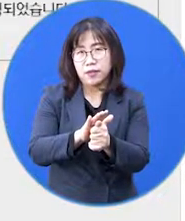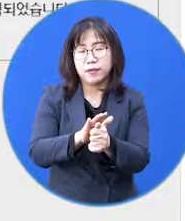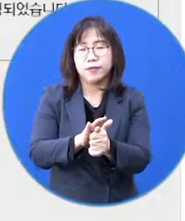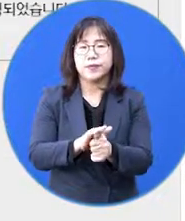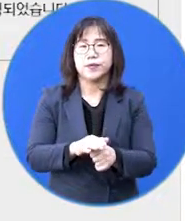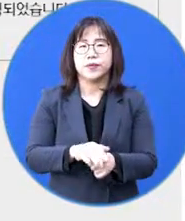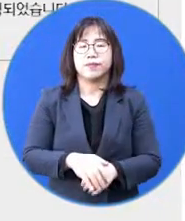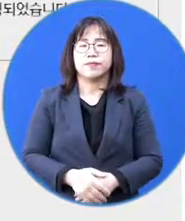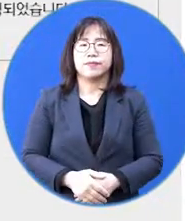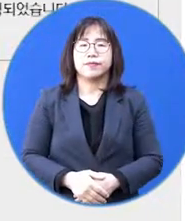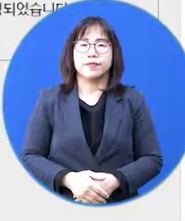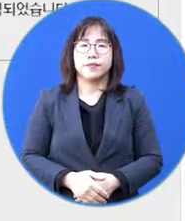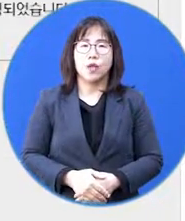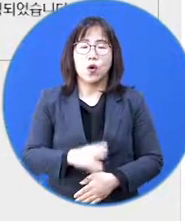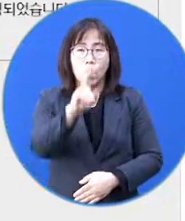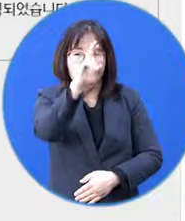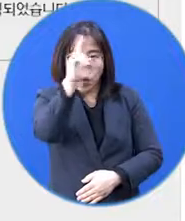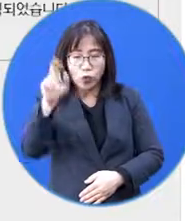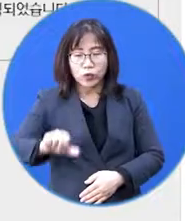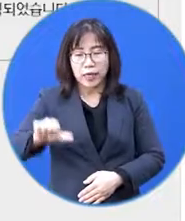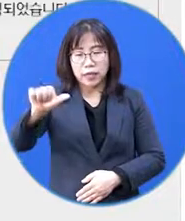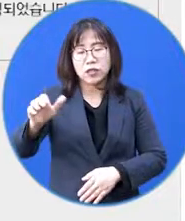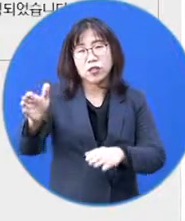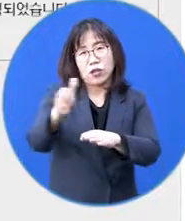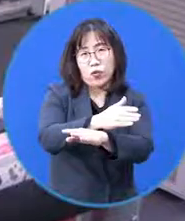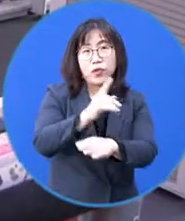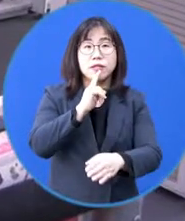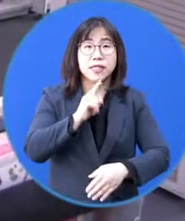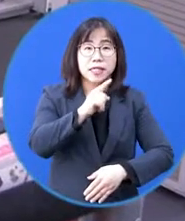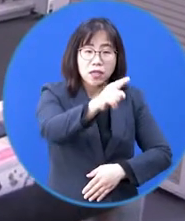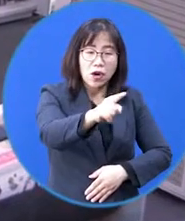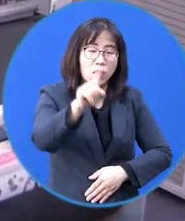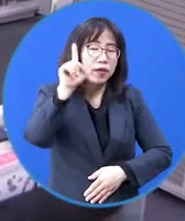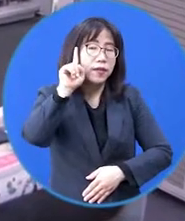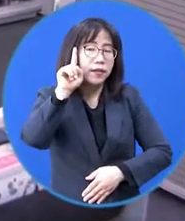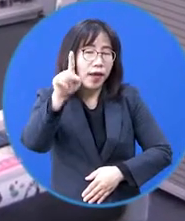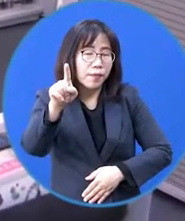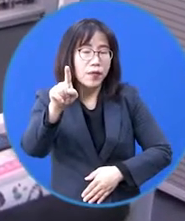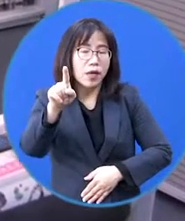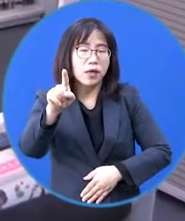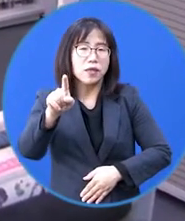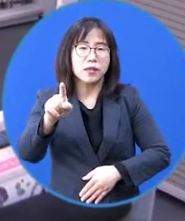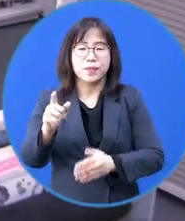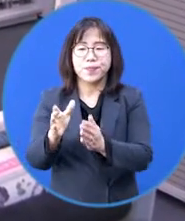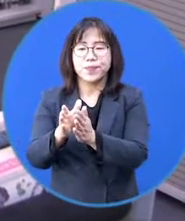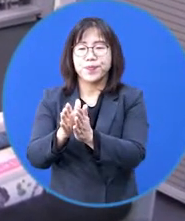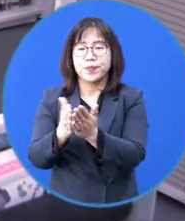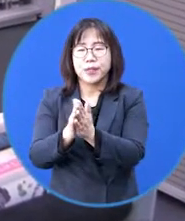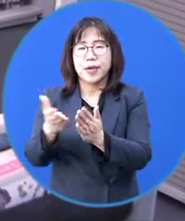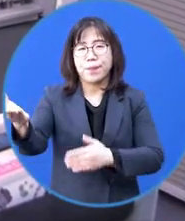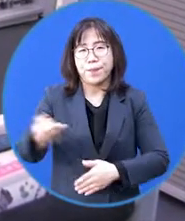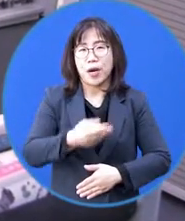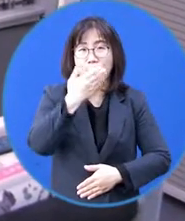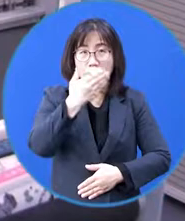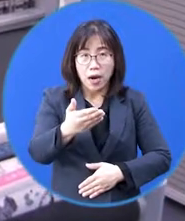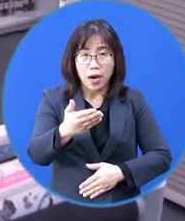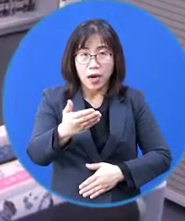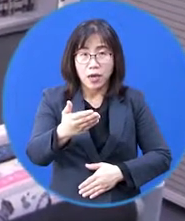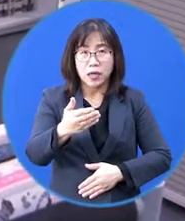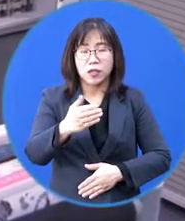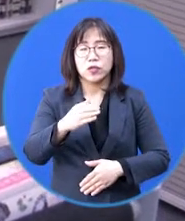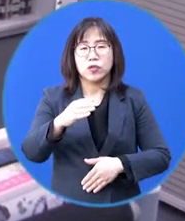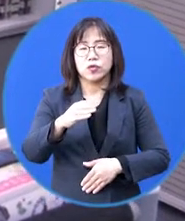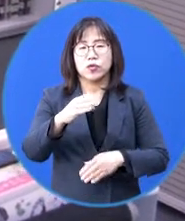시간도 선택할 수 있습니다. 오후 5시 이전에 신청하면 다음날 수령 가능하며, 주말 신청